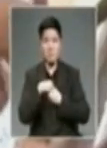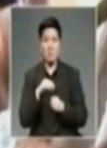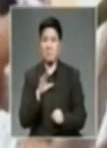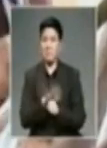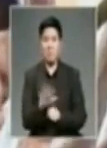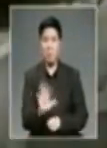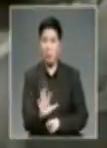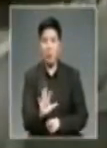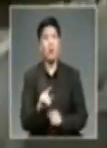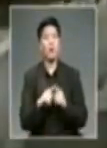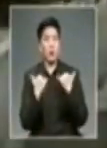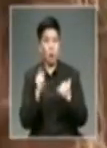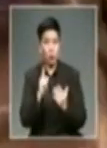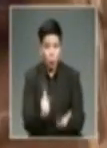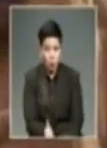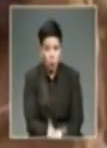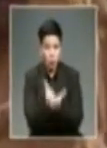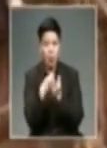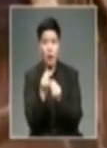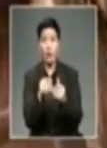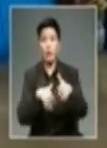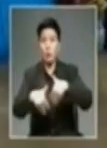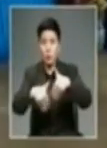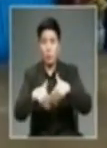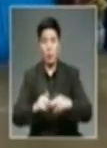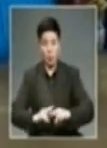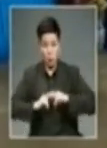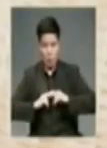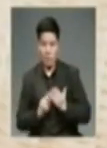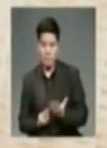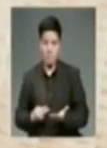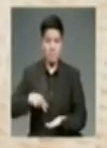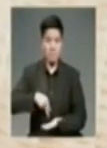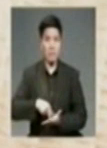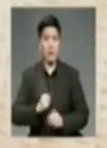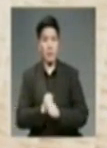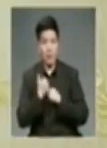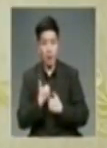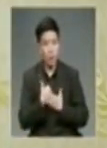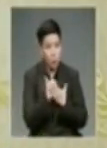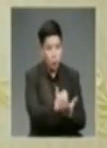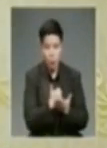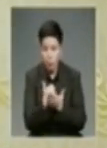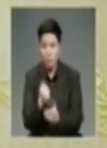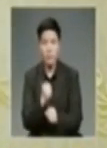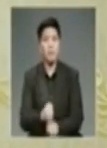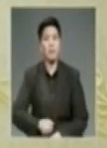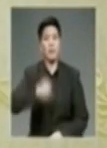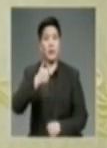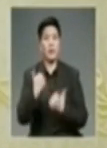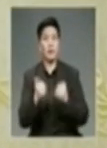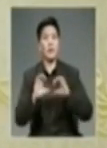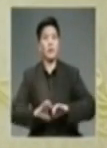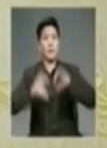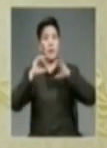เราต้องช่วยกันเพื่อเป็นการสร้างชุมชนที่สามารถพึ่งพาตนเองและพึ่งพาซึ่งกันและกันได้อีกด้วยทั้งนี้รัฐบาล